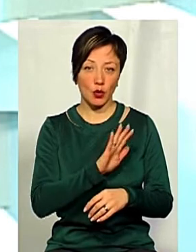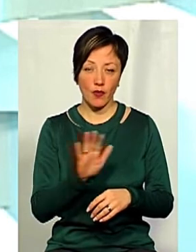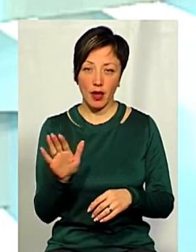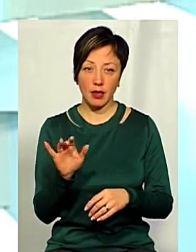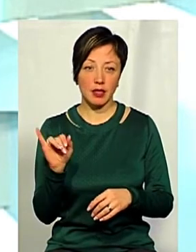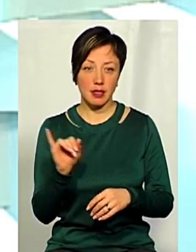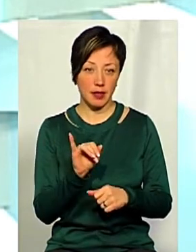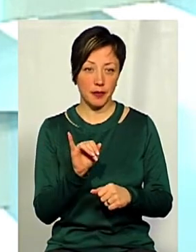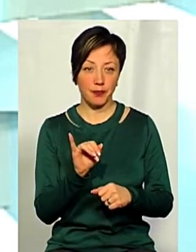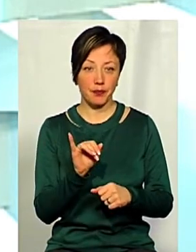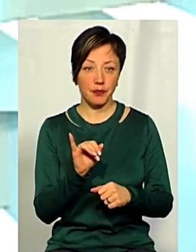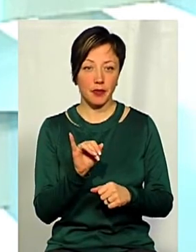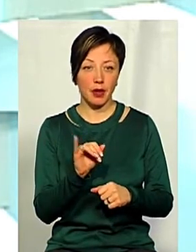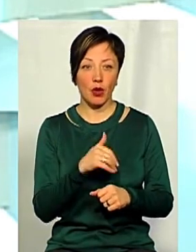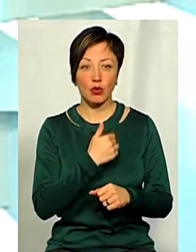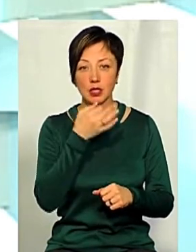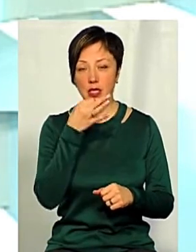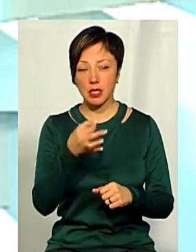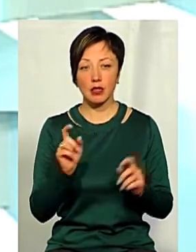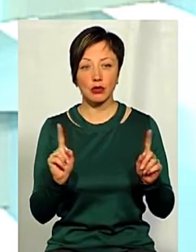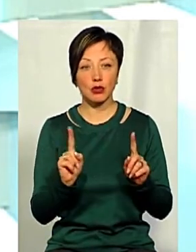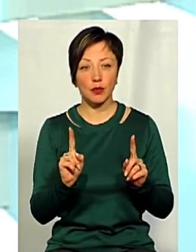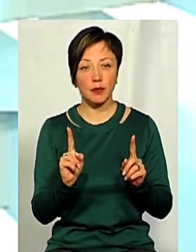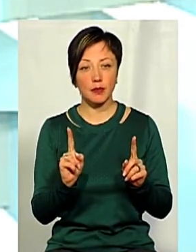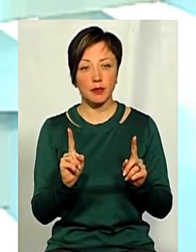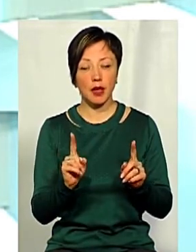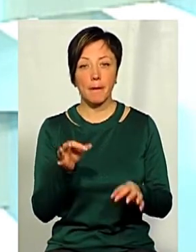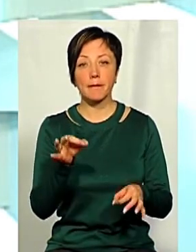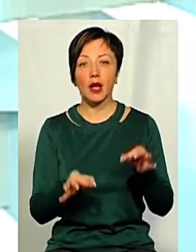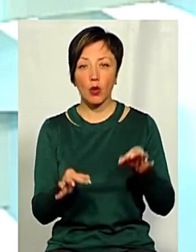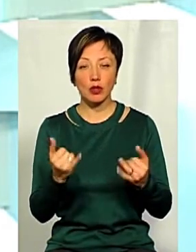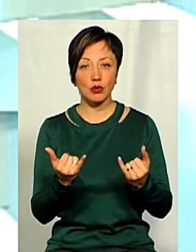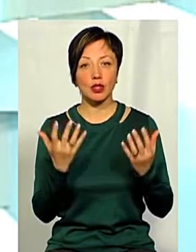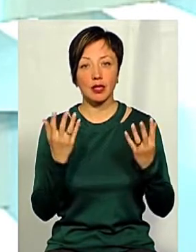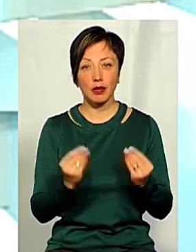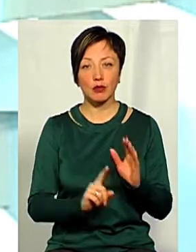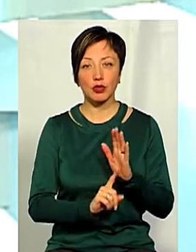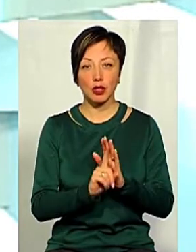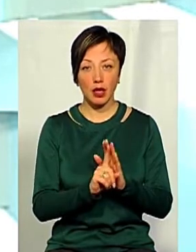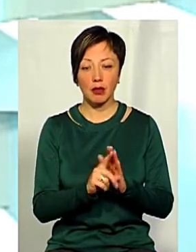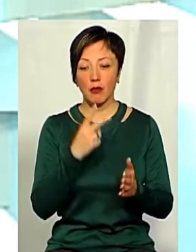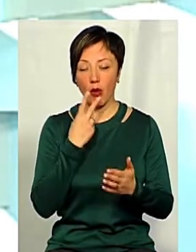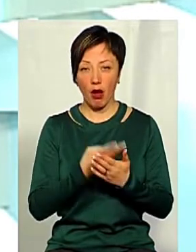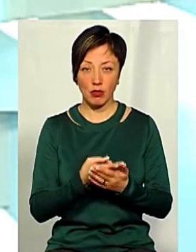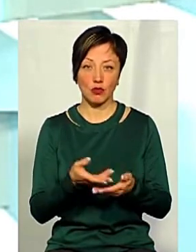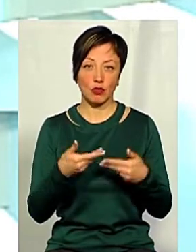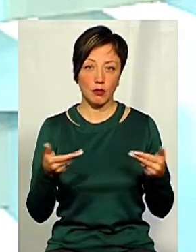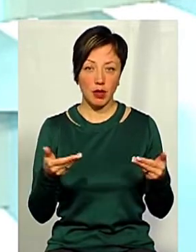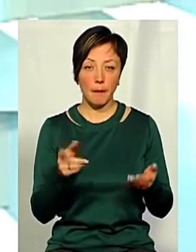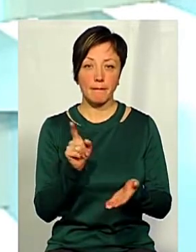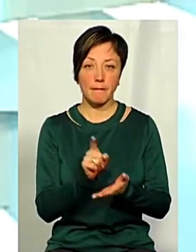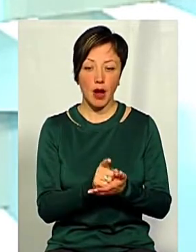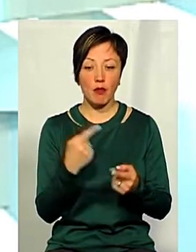І ну, я хочу сказати, що природа на сьогодні вже починає нам показувати, що ми